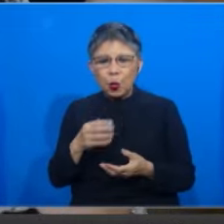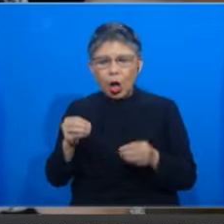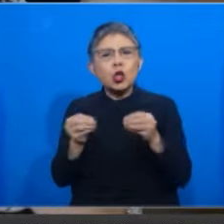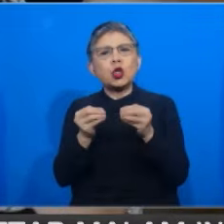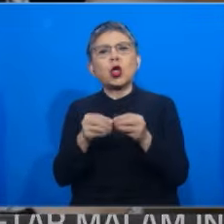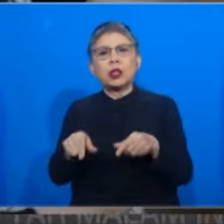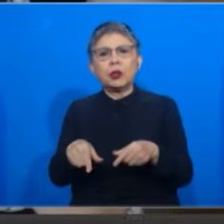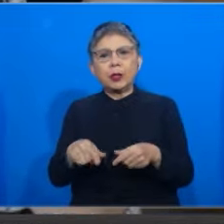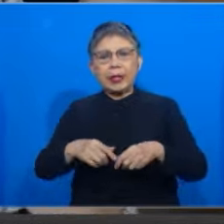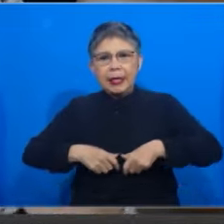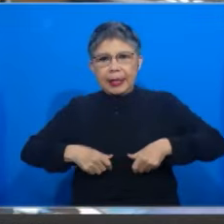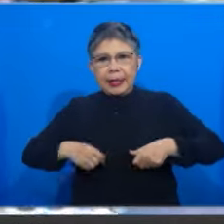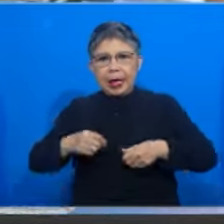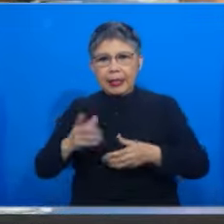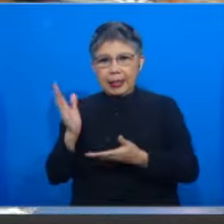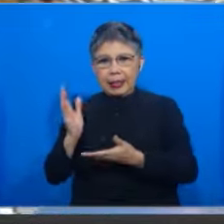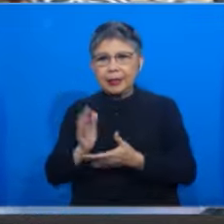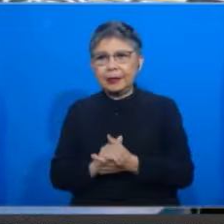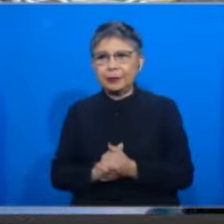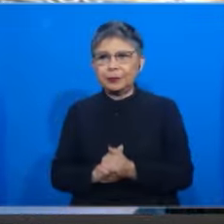banget kalau yang iga pedes ini.